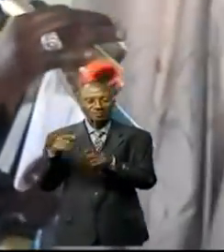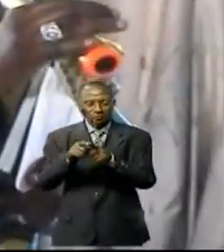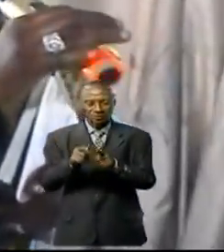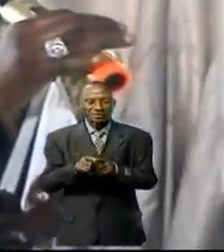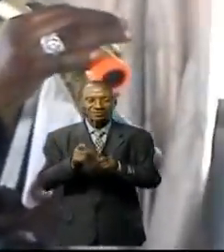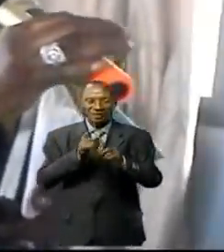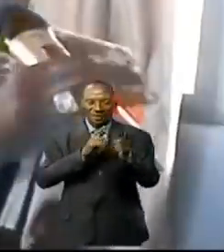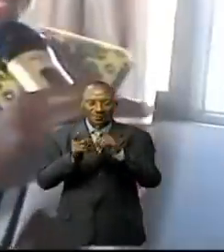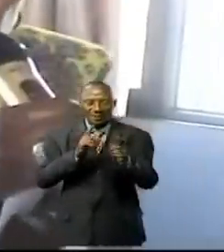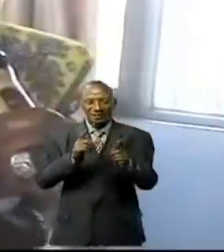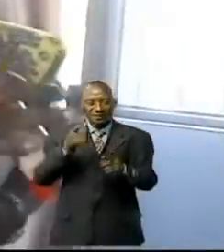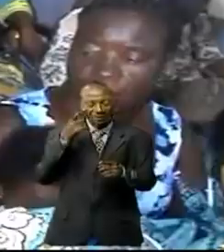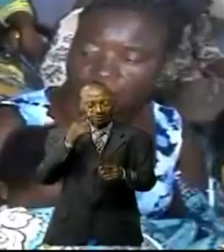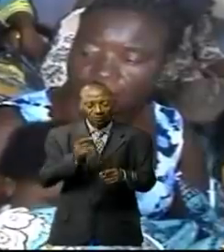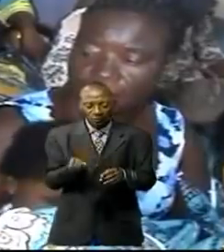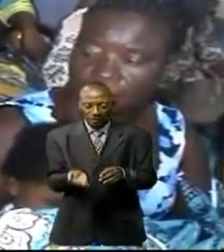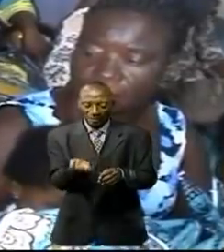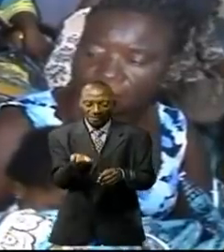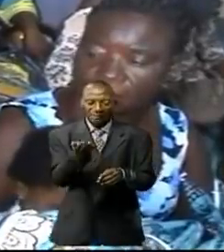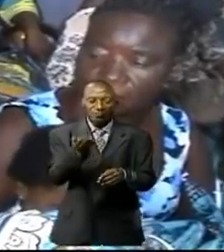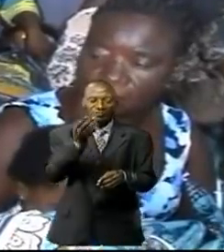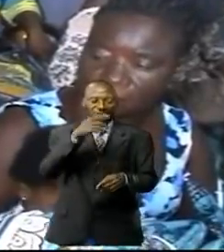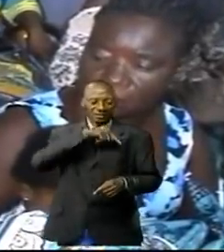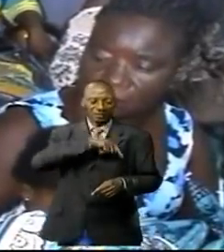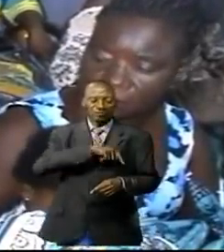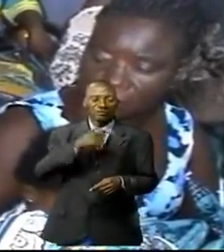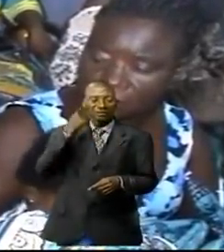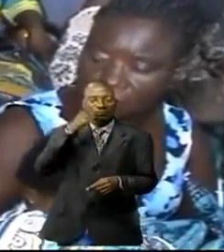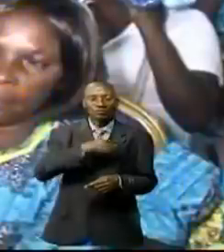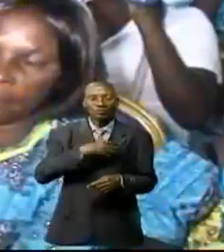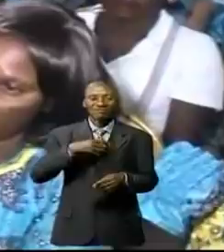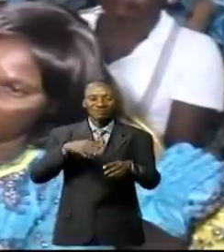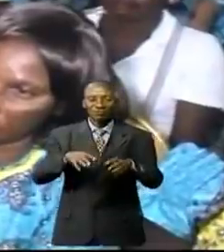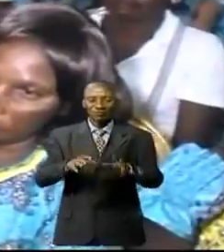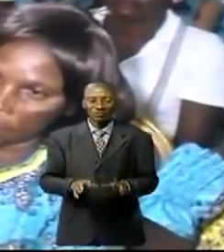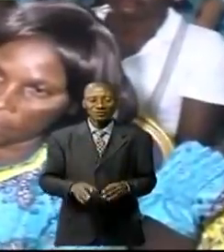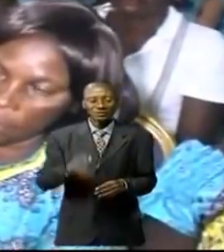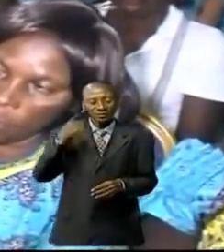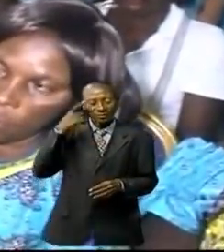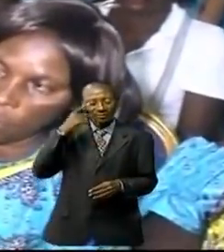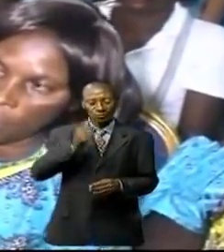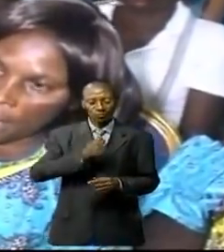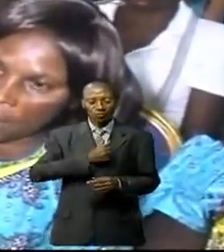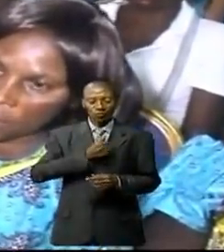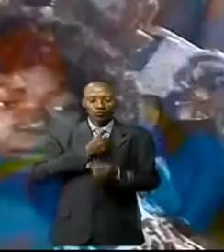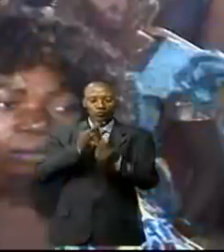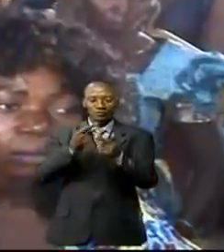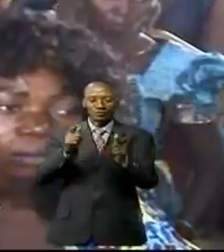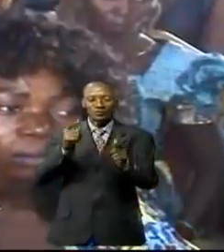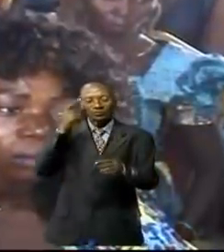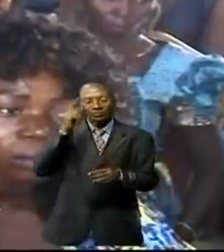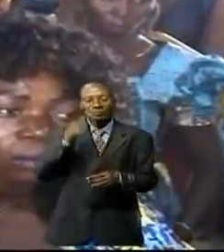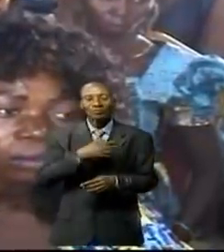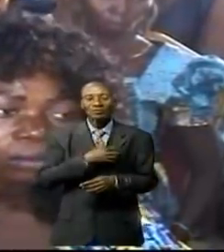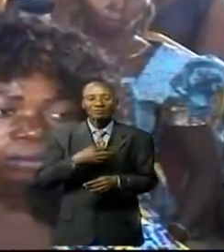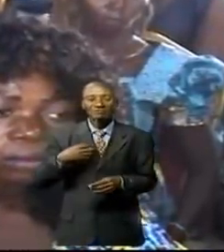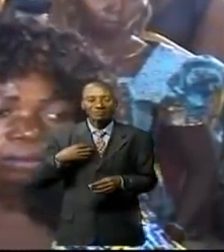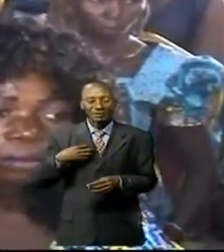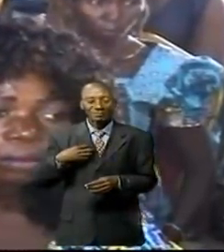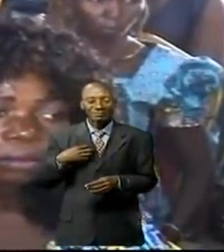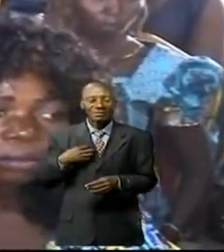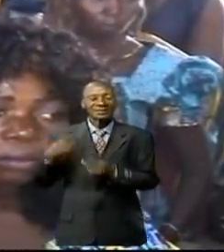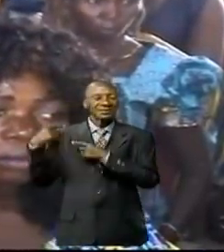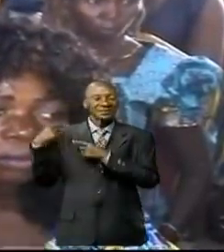de la femme congolaise sur la promotion de l'autonomisation de la femme, l'essence de son existence,